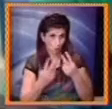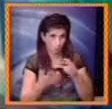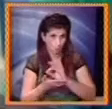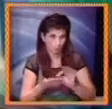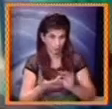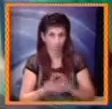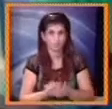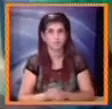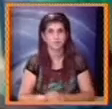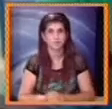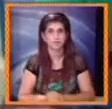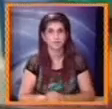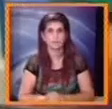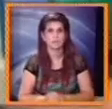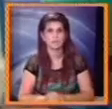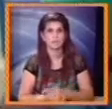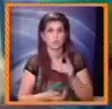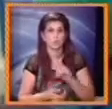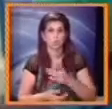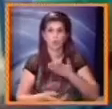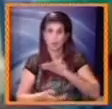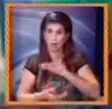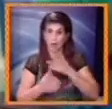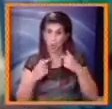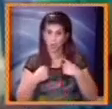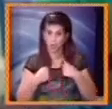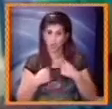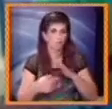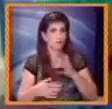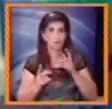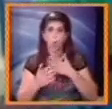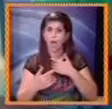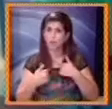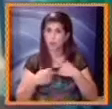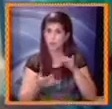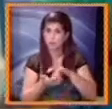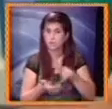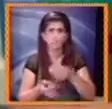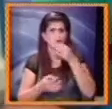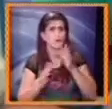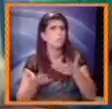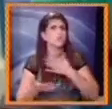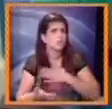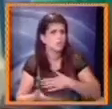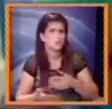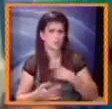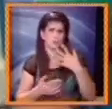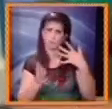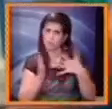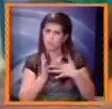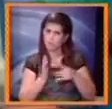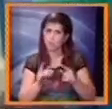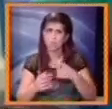בכתבה הזאת, הוא בעצם קיבל את פנינו ולא כל כך אהב את הנוכחות שלנו. הוא שאל מה אתם עושים, אמרתי לו זה כל האירועים הפליליים